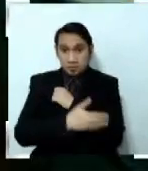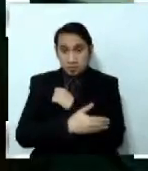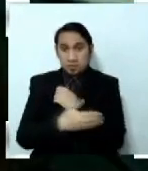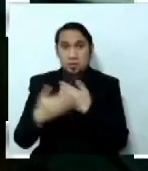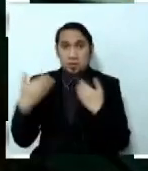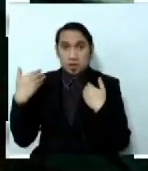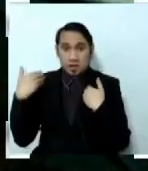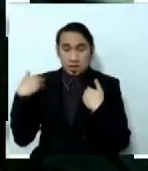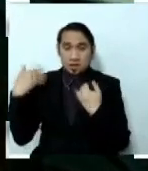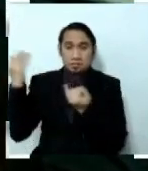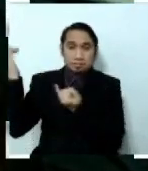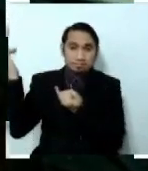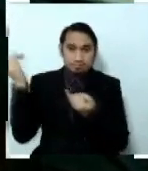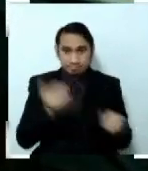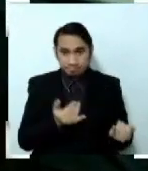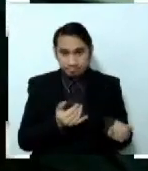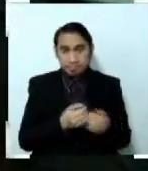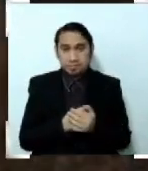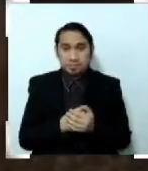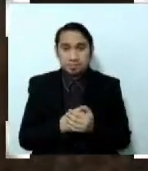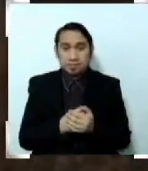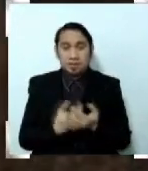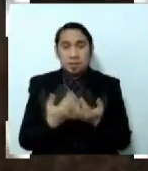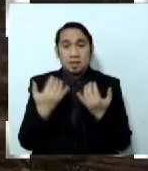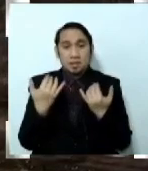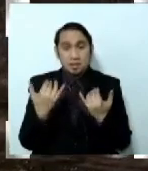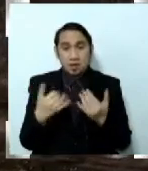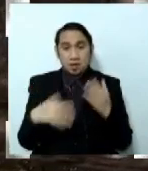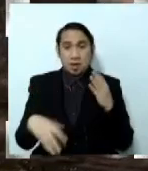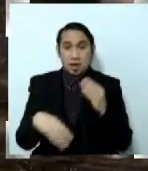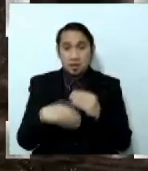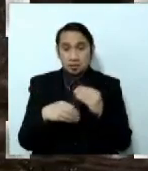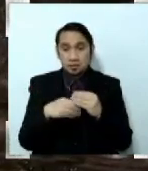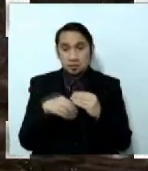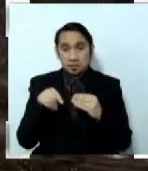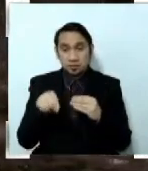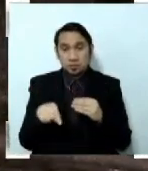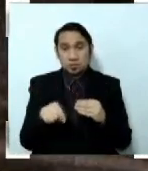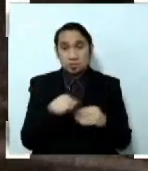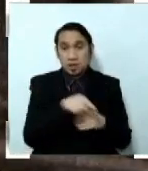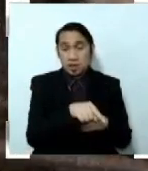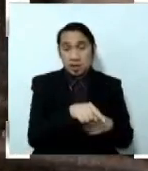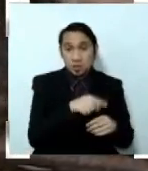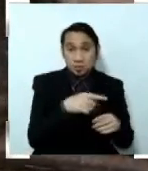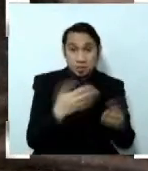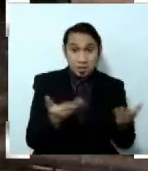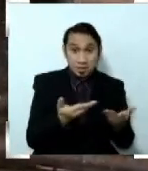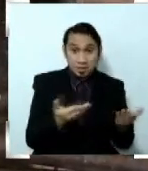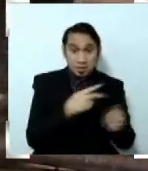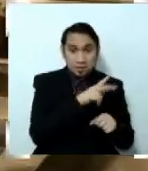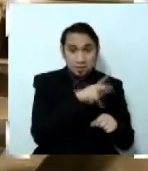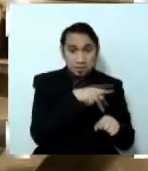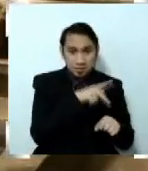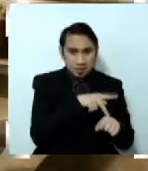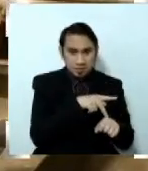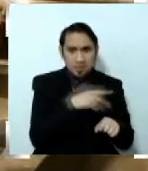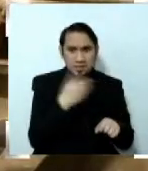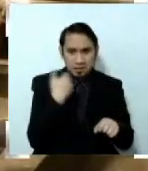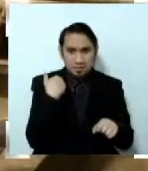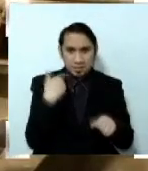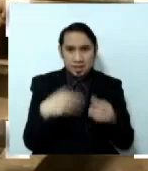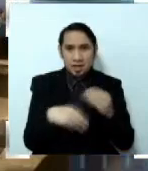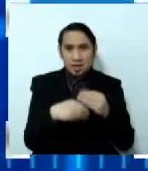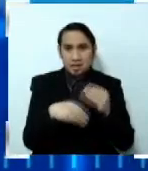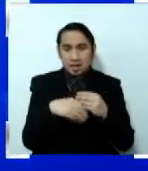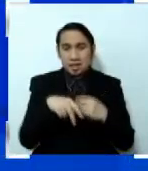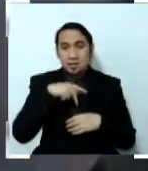No? Nakadagdag na rin daw sa supply ng baboy ang mga hog raisers mula sa mga lugar na wala ng African swine fever. Ang